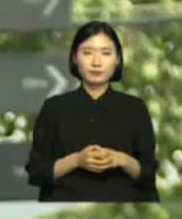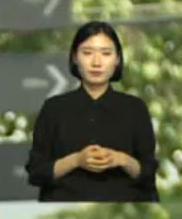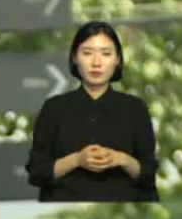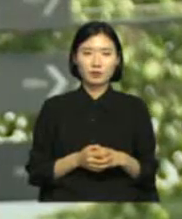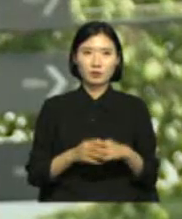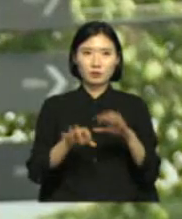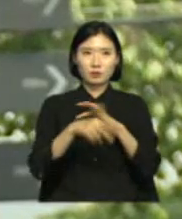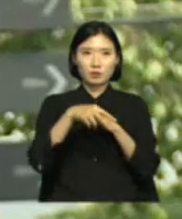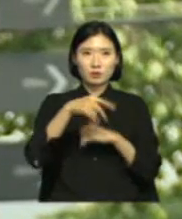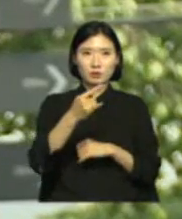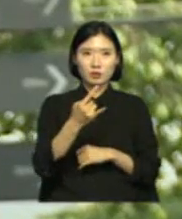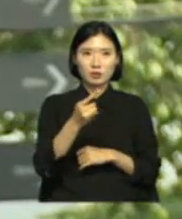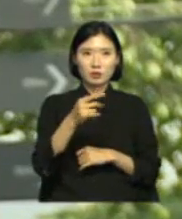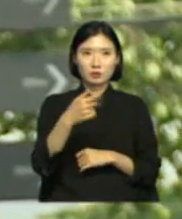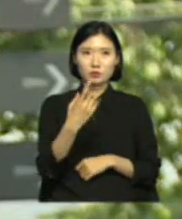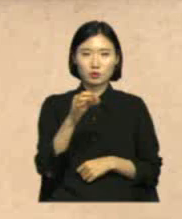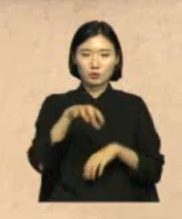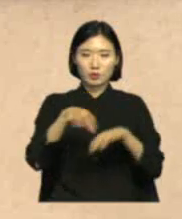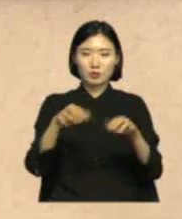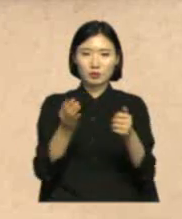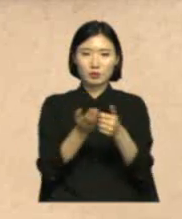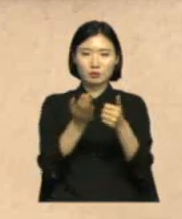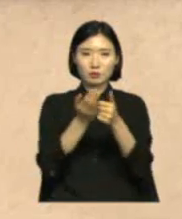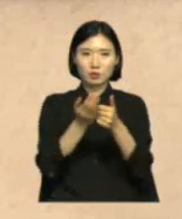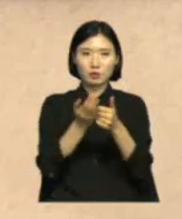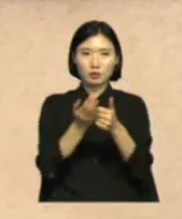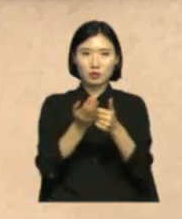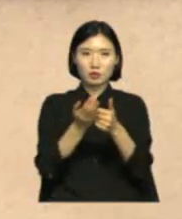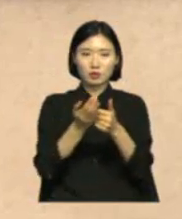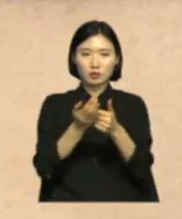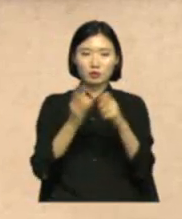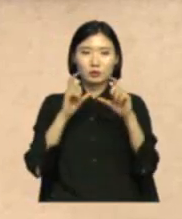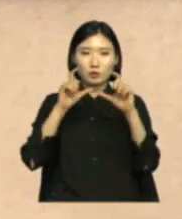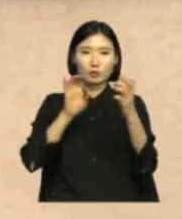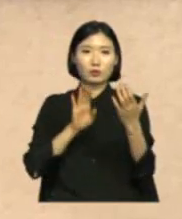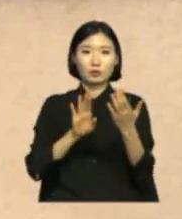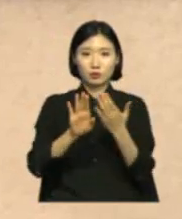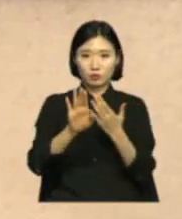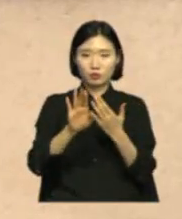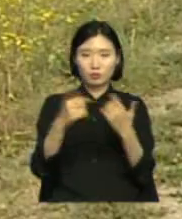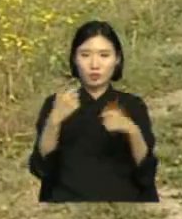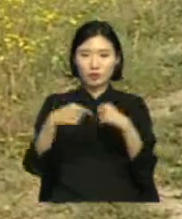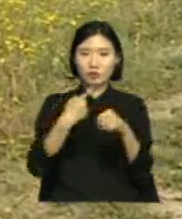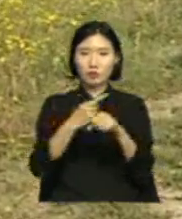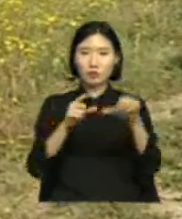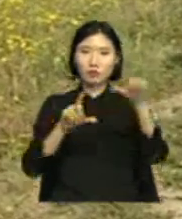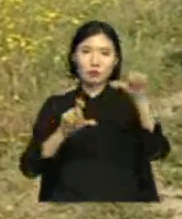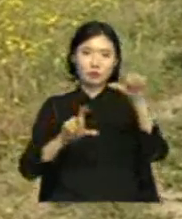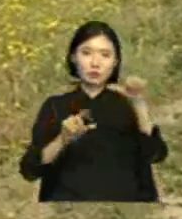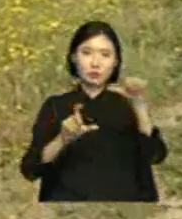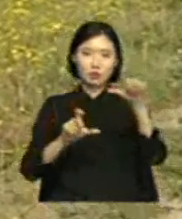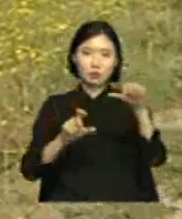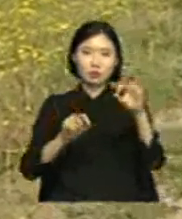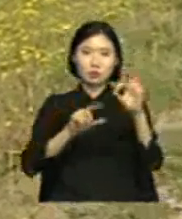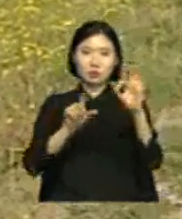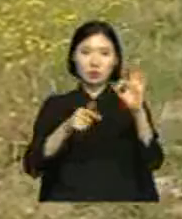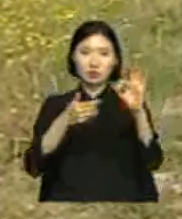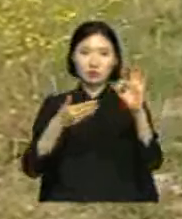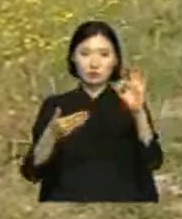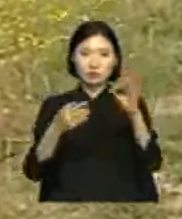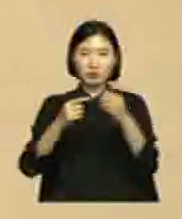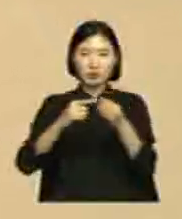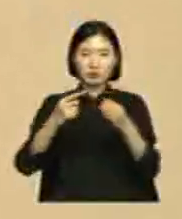종로구 세종마을 가꾸기 위해 는 지난 2011년 세종마을 선포 이후 매년 5월 15일과 10월 9일